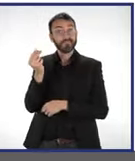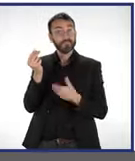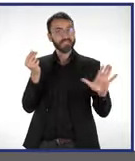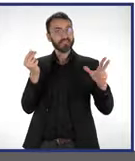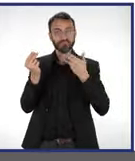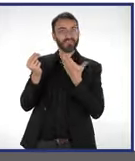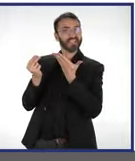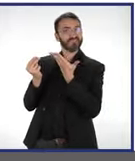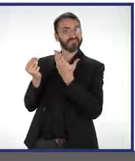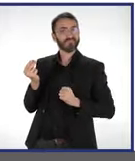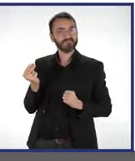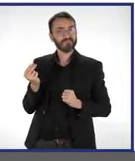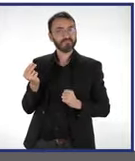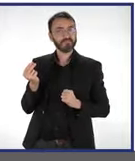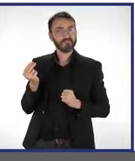C'est parfait.